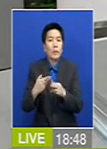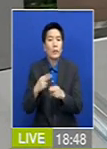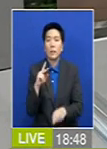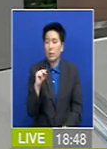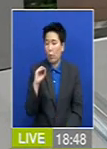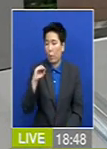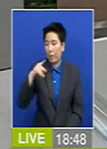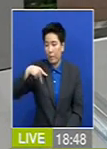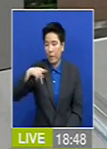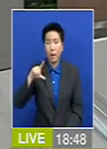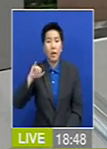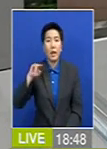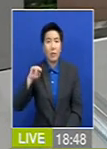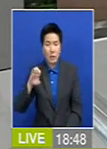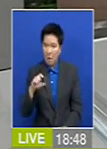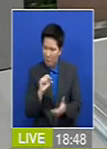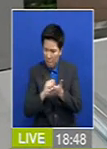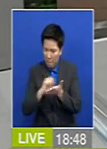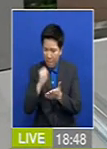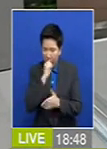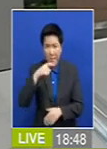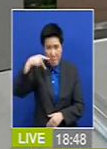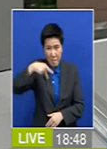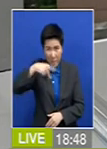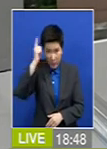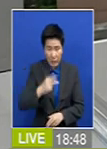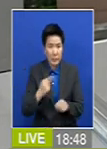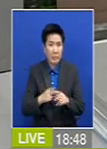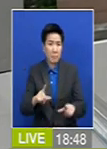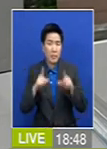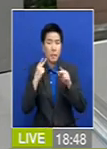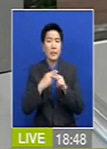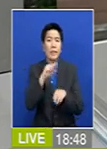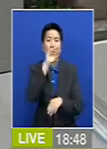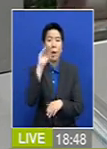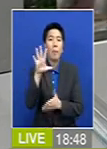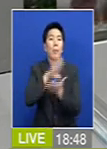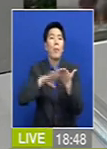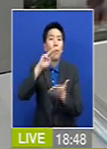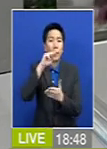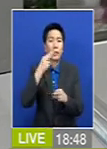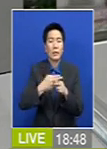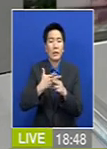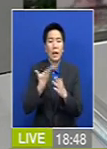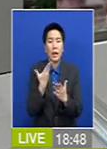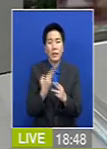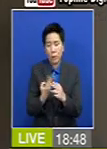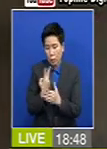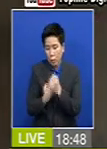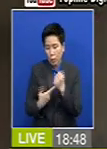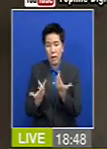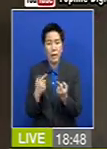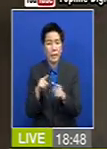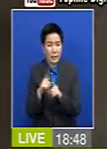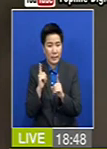ผ่านผลงานเพลงมาเป็นพันๆเพลงคุณผู้ชมแต่ที่ดังจริงๆเนี่ยก็คือเพลงดาวมหาลัยไอ้หนุ่มโลโซหรือว่าผู้บ่าวกินแ